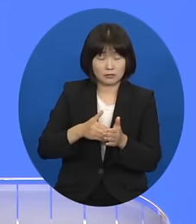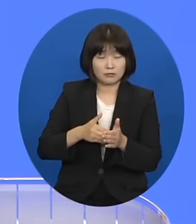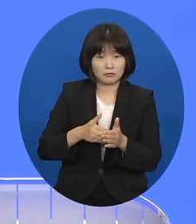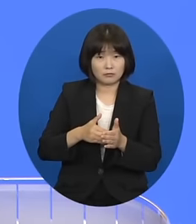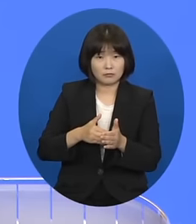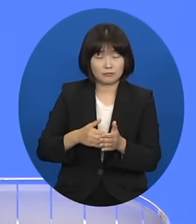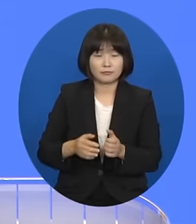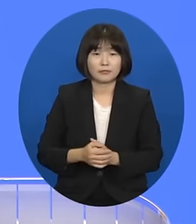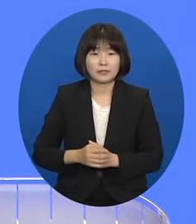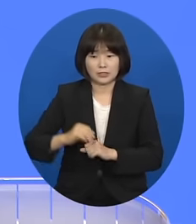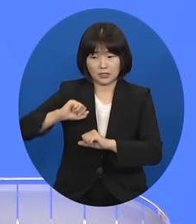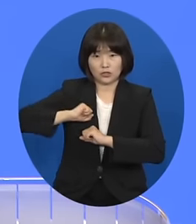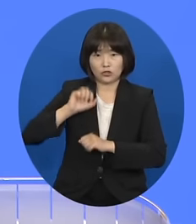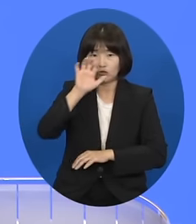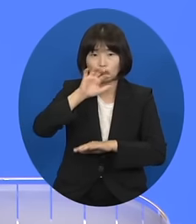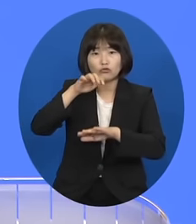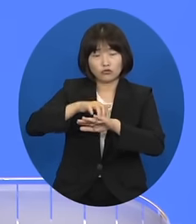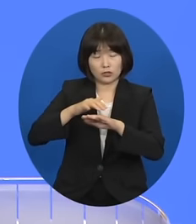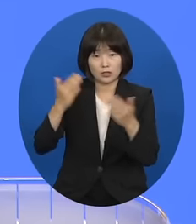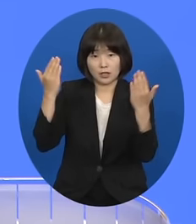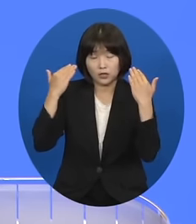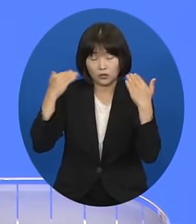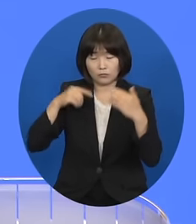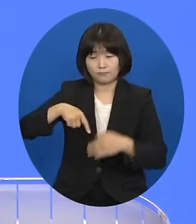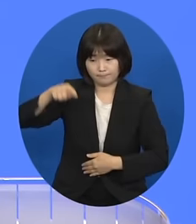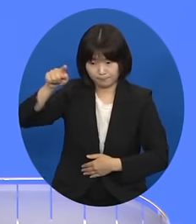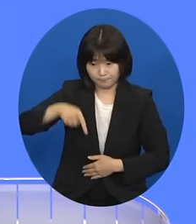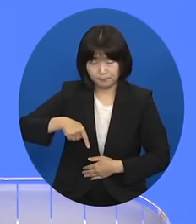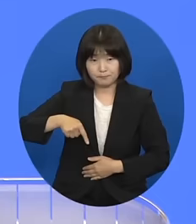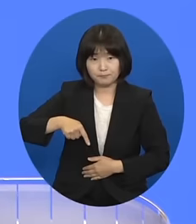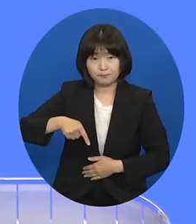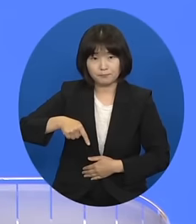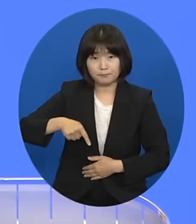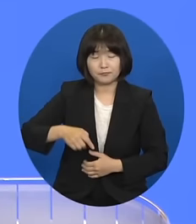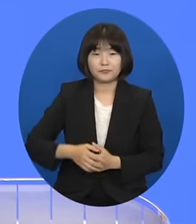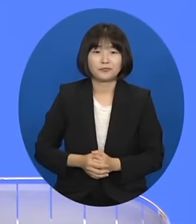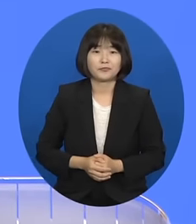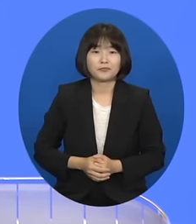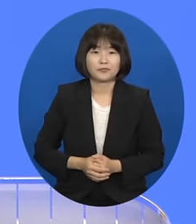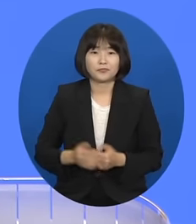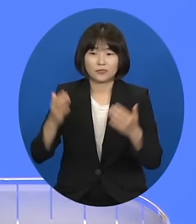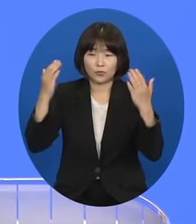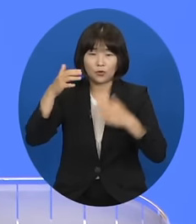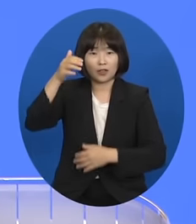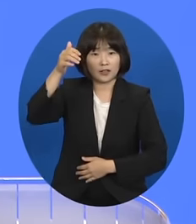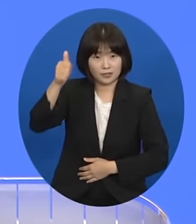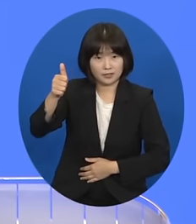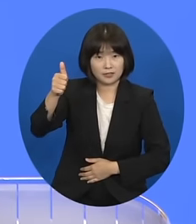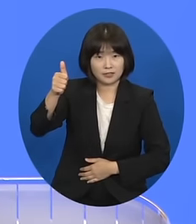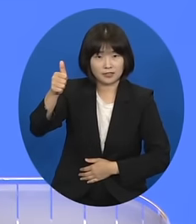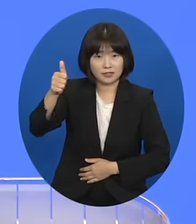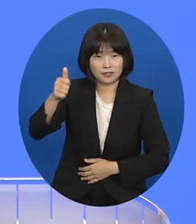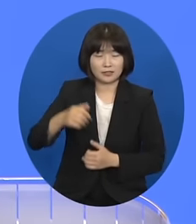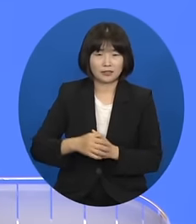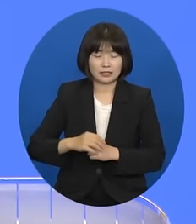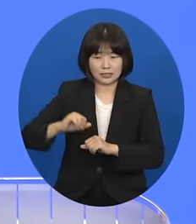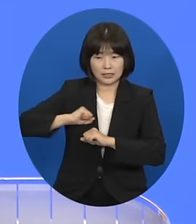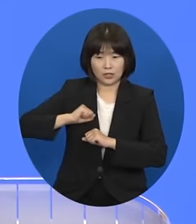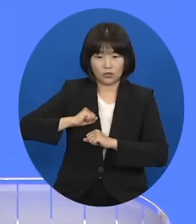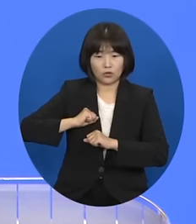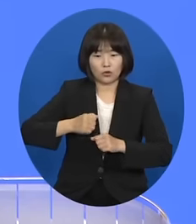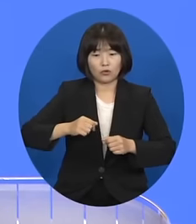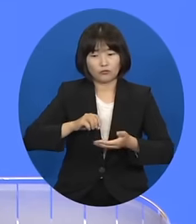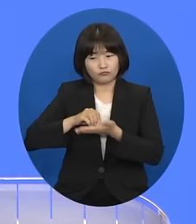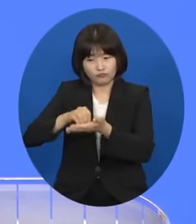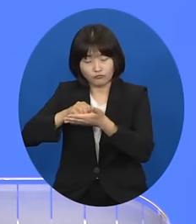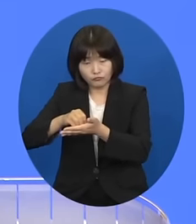장교훈련 학교입니다. 그래서 이제 그 교장 장군님께 투스타이신데 얼마나 장교들이 들어옵니까?